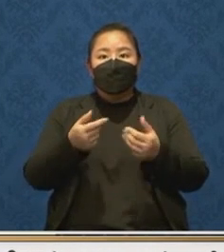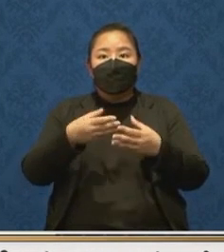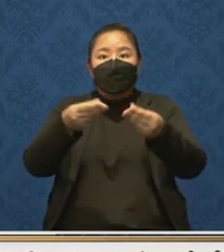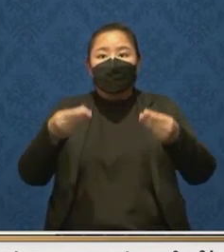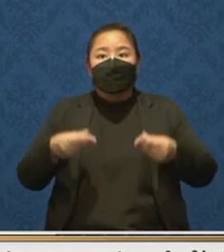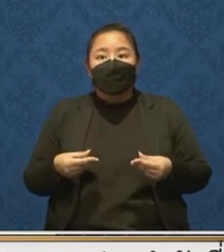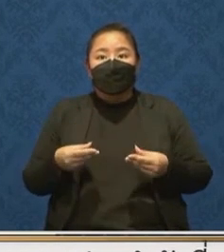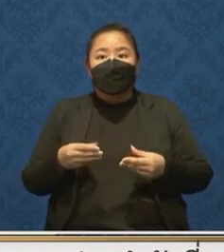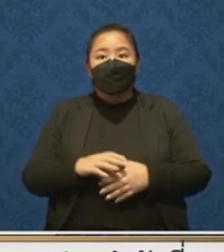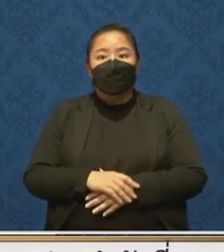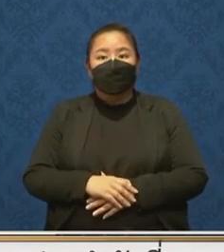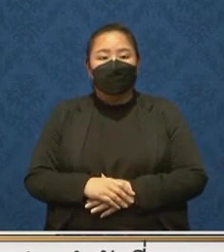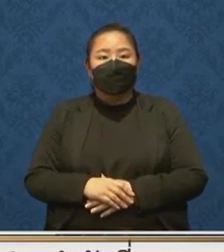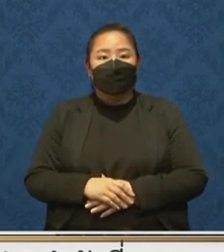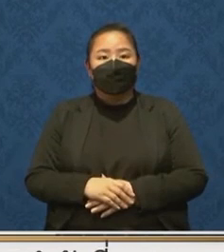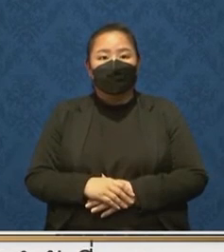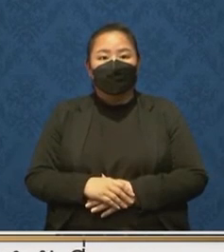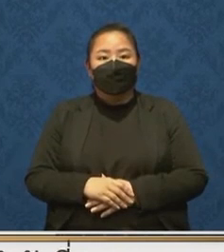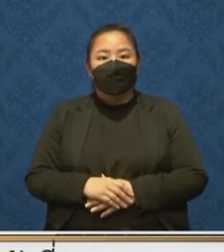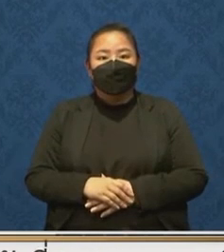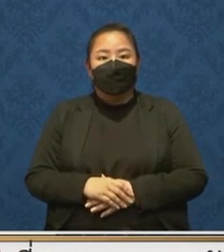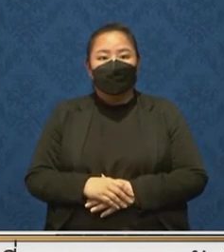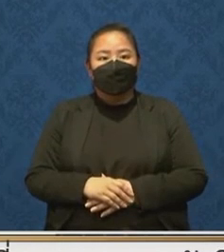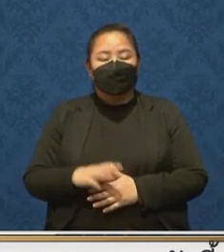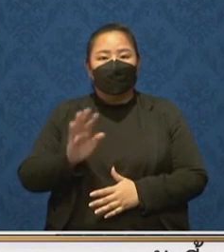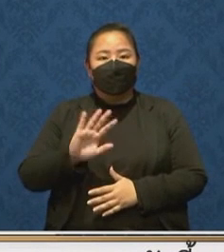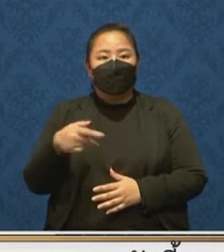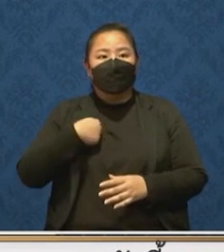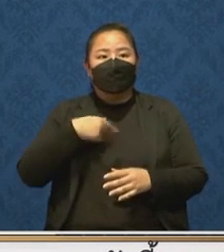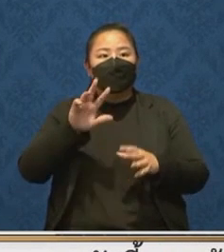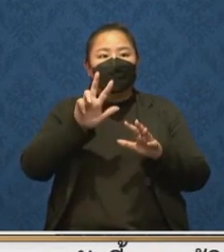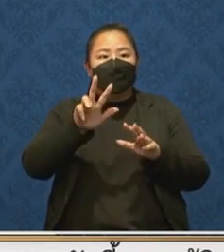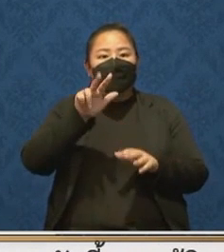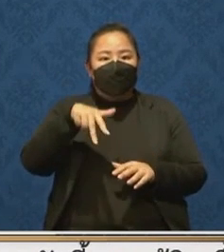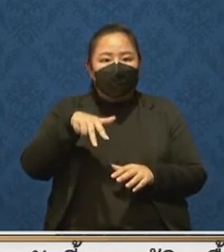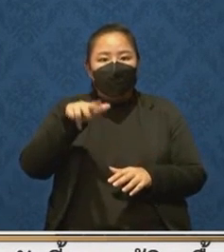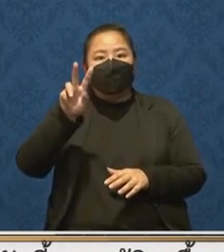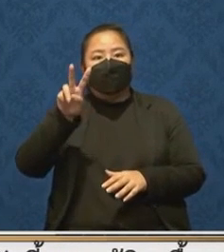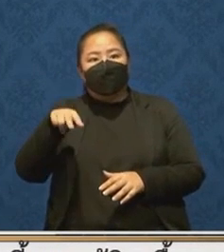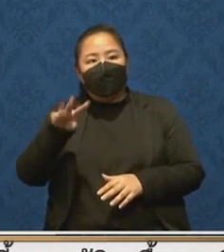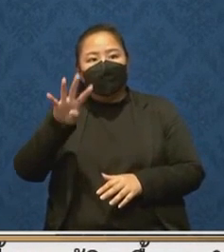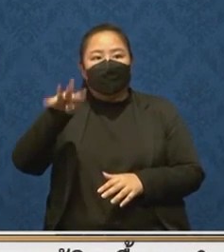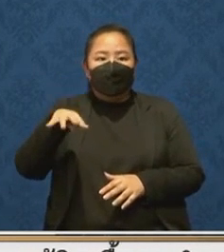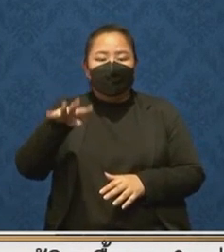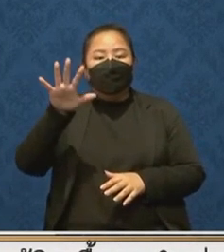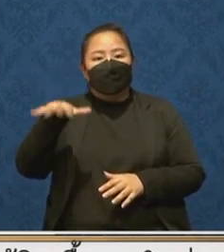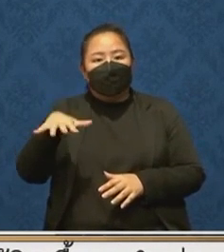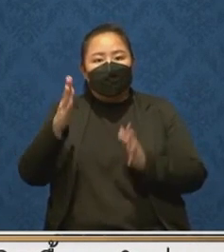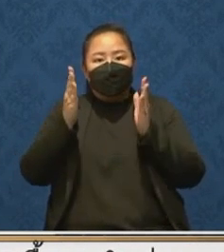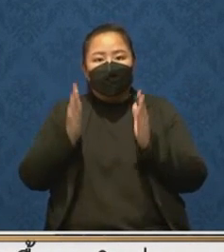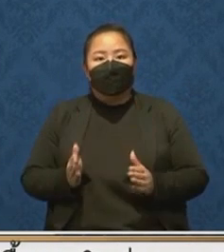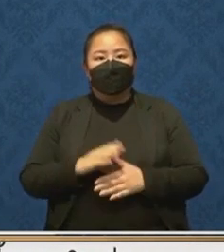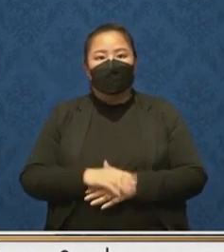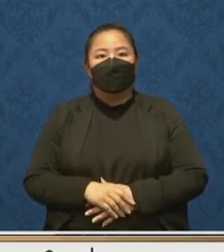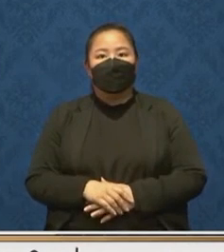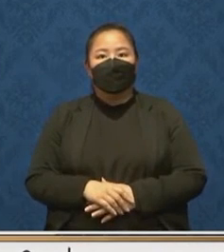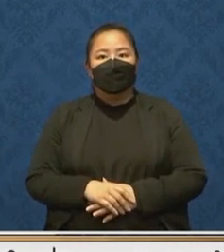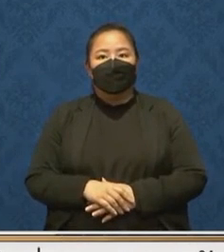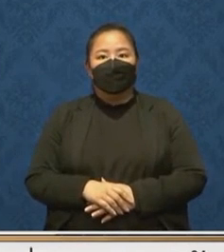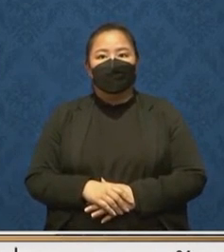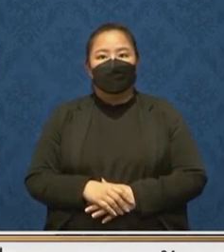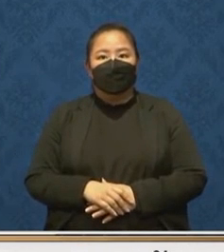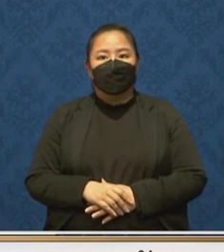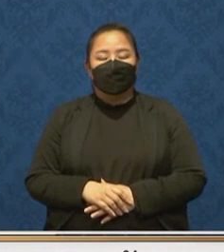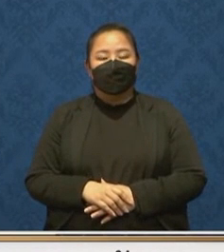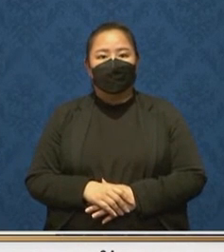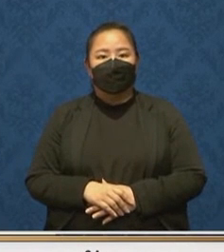ผู้ติดเชื้อวันละประมาณ 3,0002,000 4,000 5,000 คนแต่ความจริแล